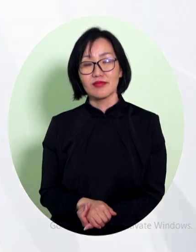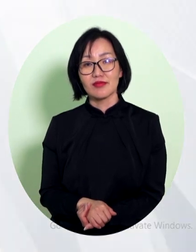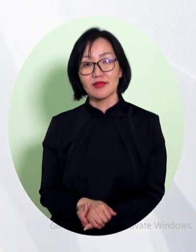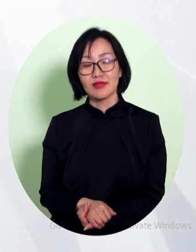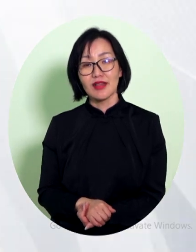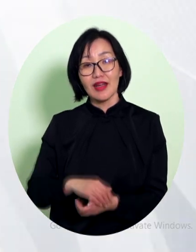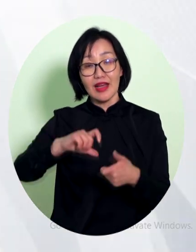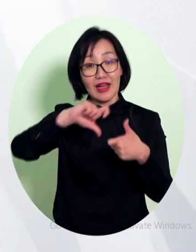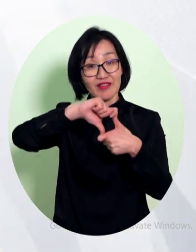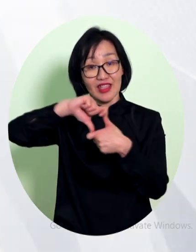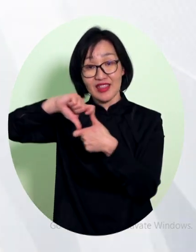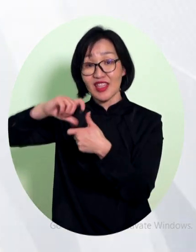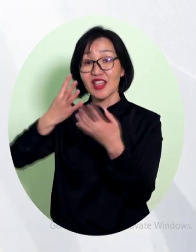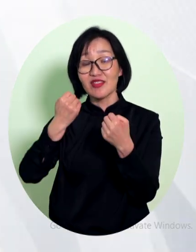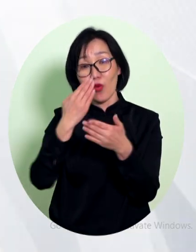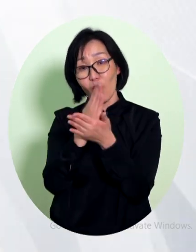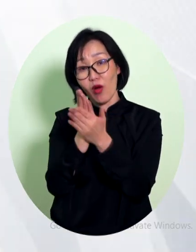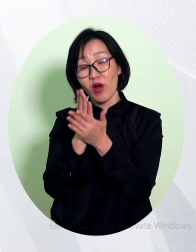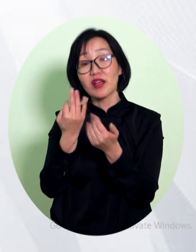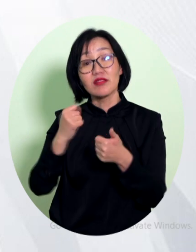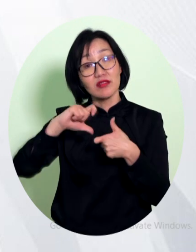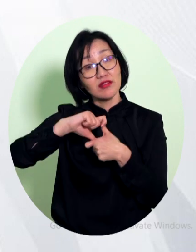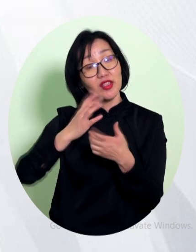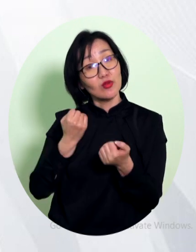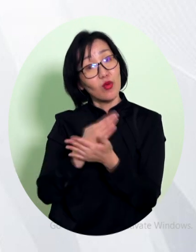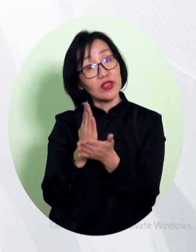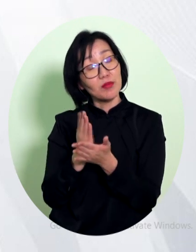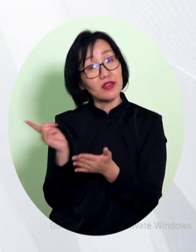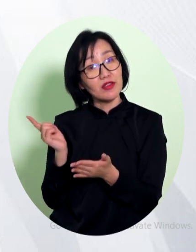За, квадрата хэдэн тэнцээ хуваасан байна?